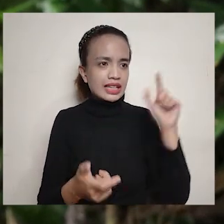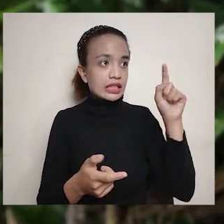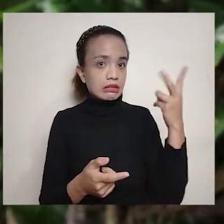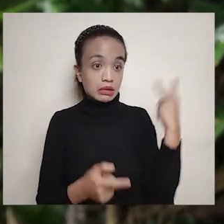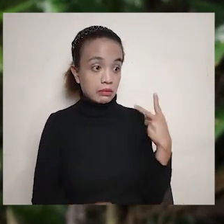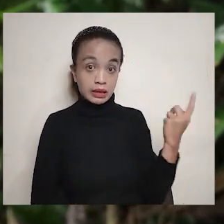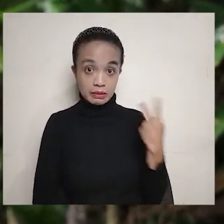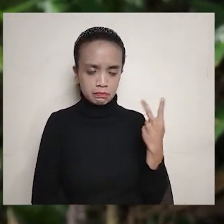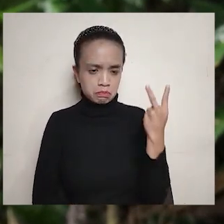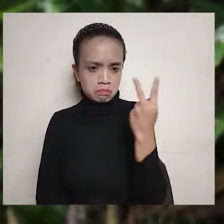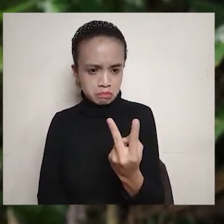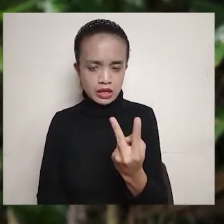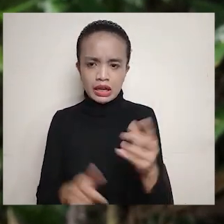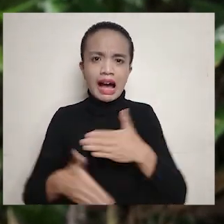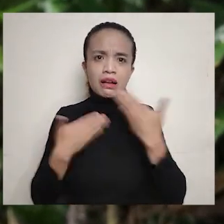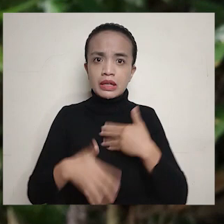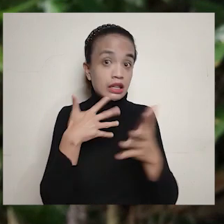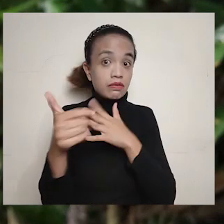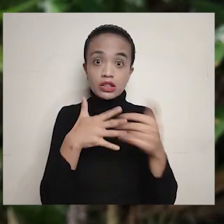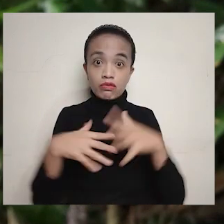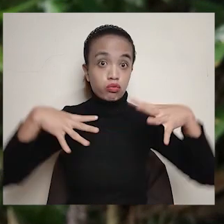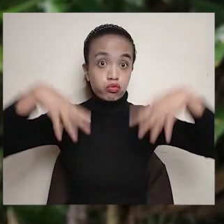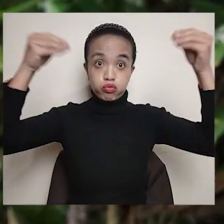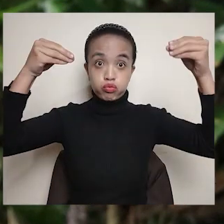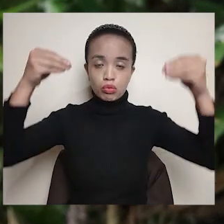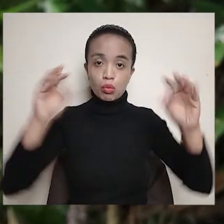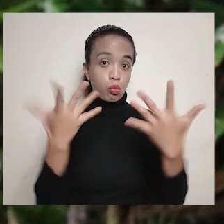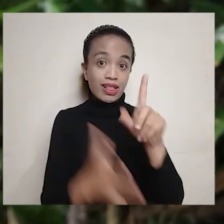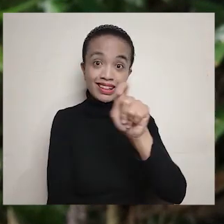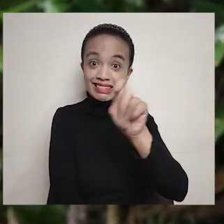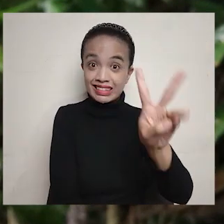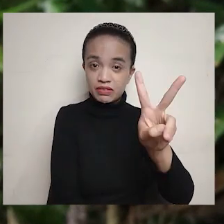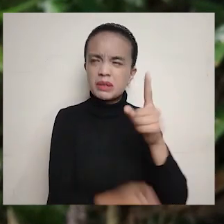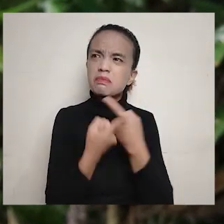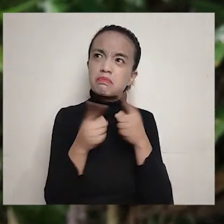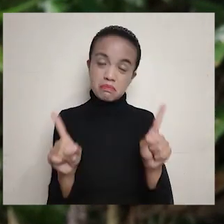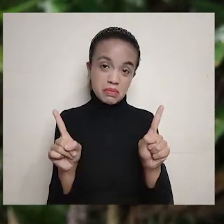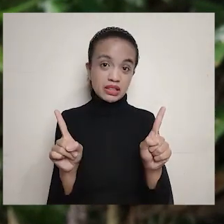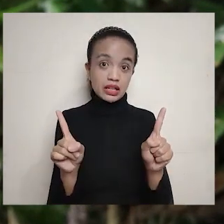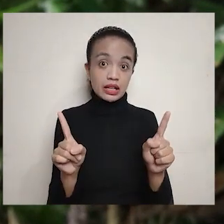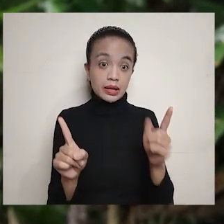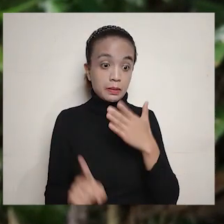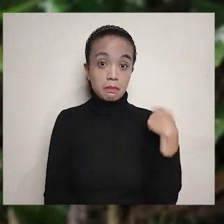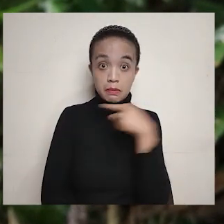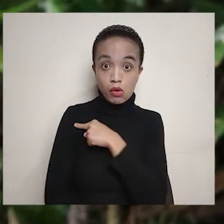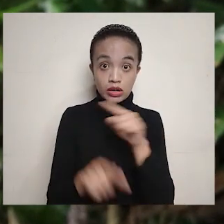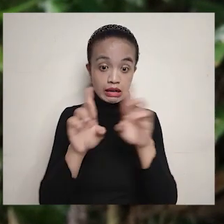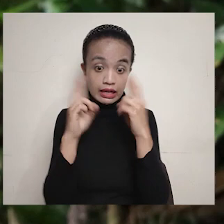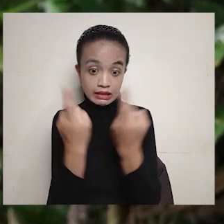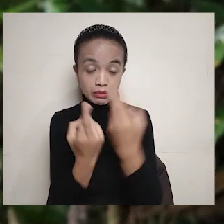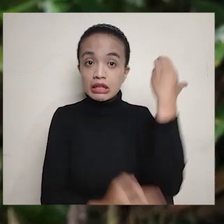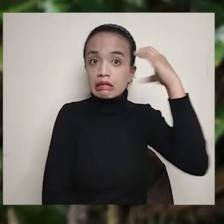parang masaya, no? Kasi kahit walang kuryente, walang television, pero yung mga kamag-anak namin, yung mga